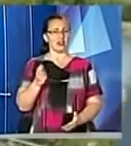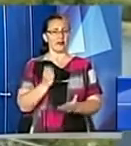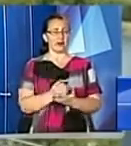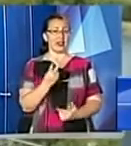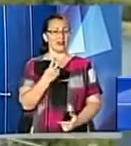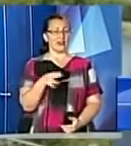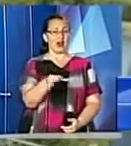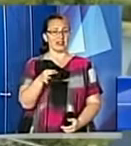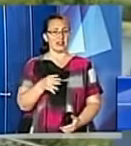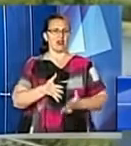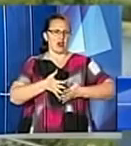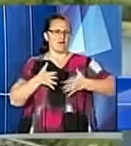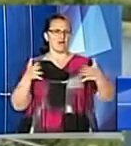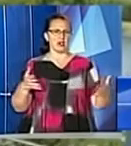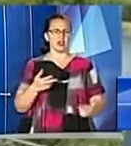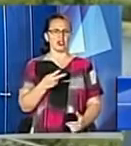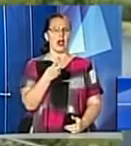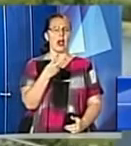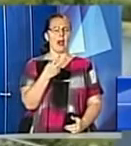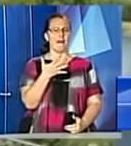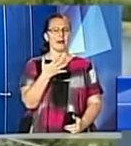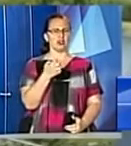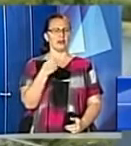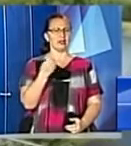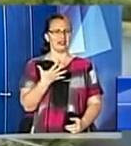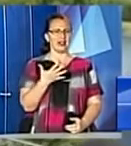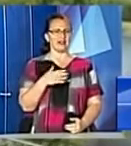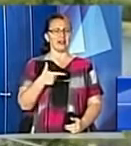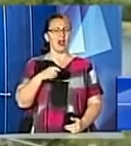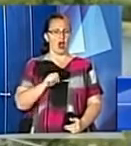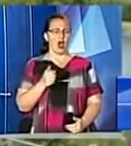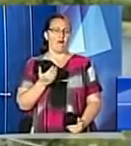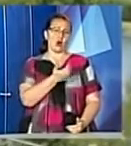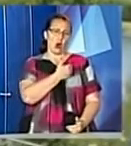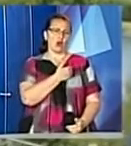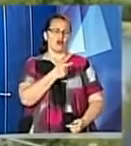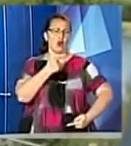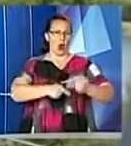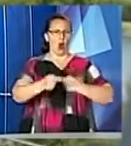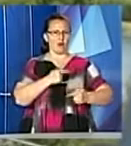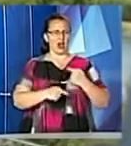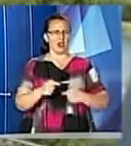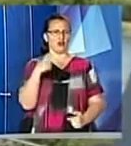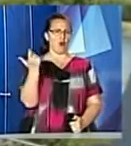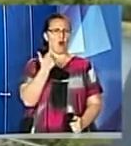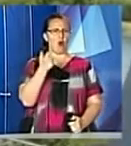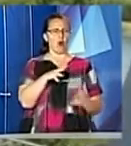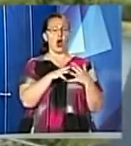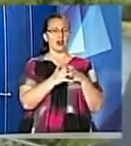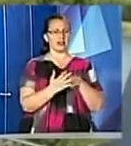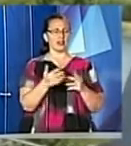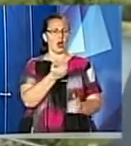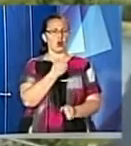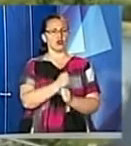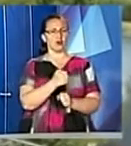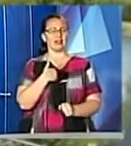орієнтовною площею більше 515 гектарів. Відповідно, вони зараз знаходяться в приватних руках. Ми хочемо їх надати в власність громади. Також хочемо